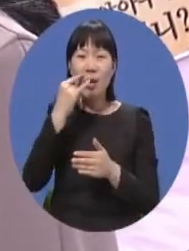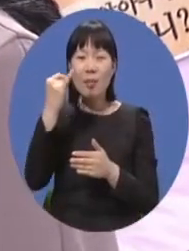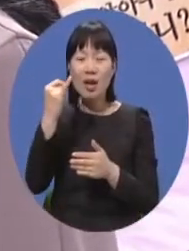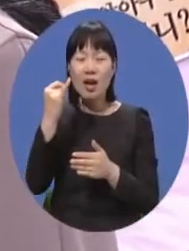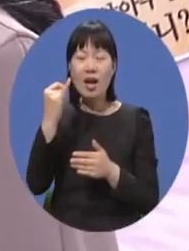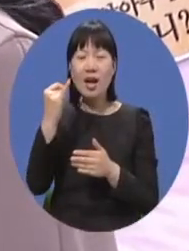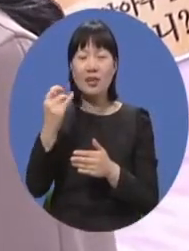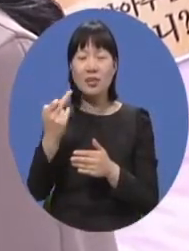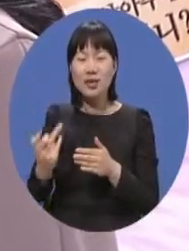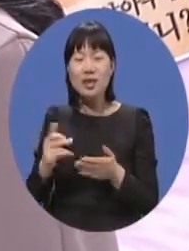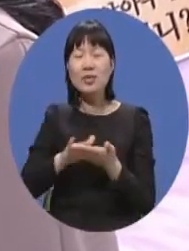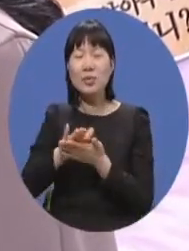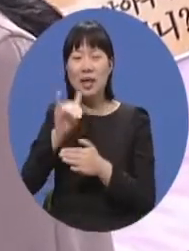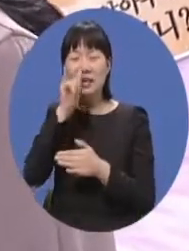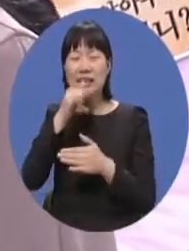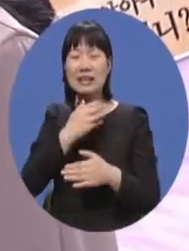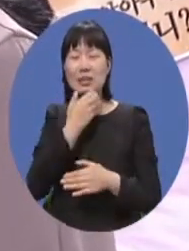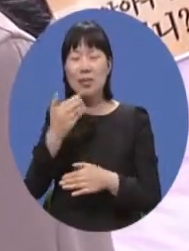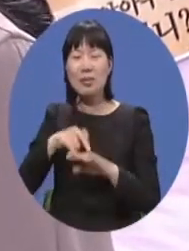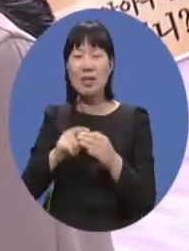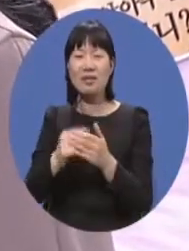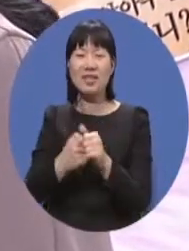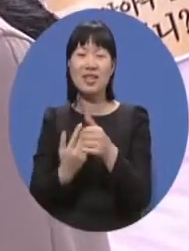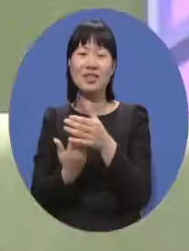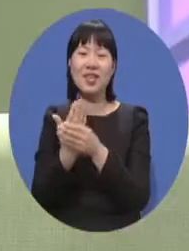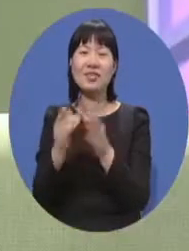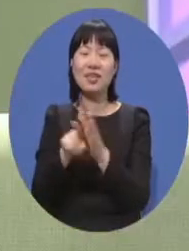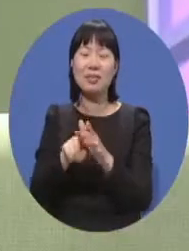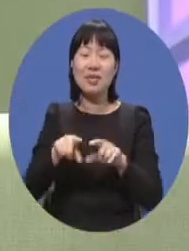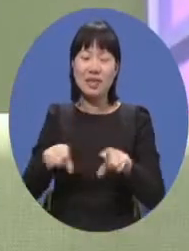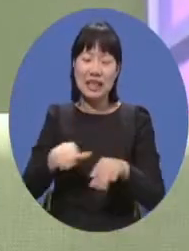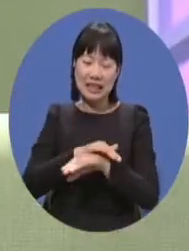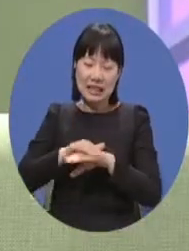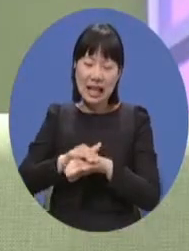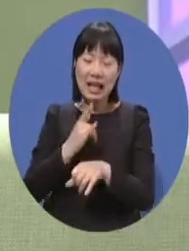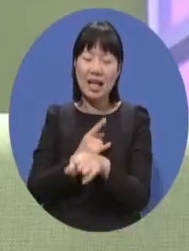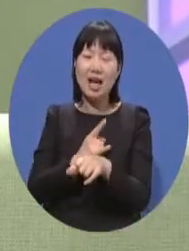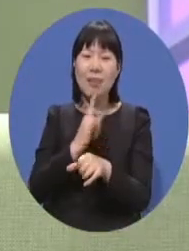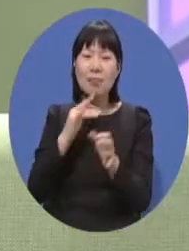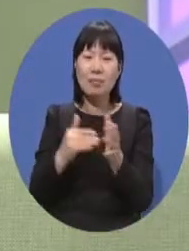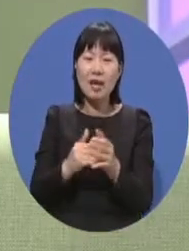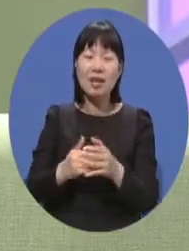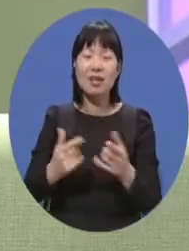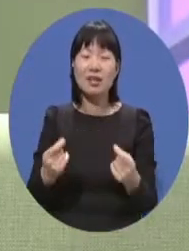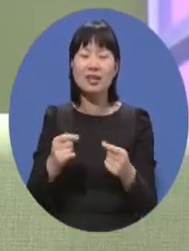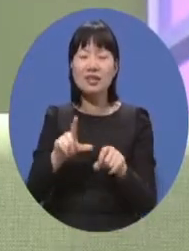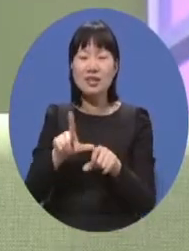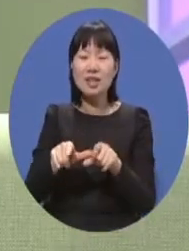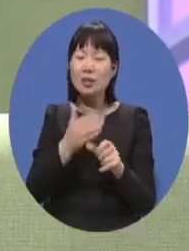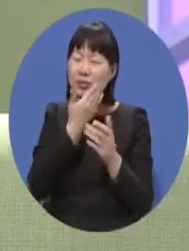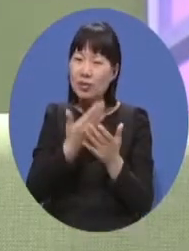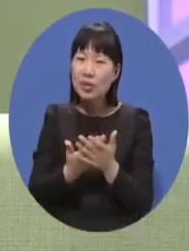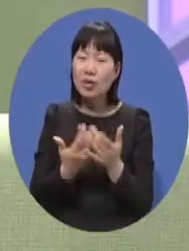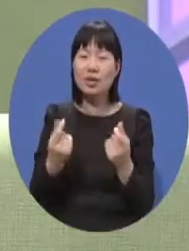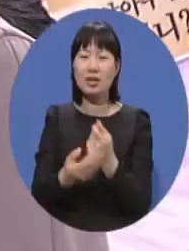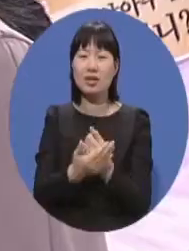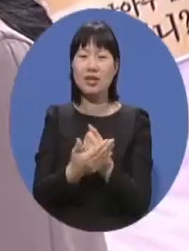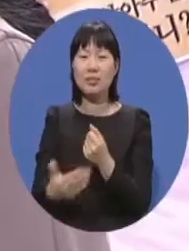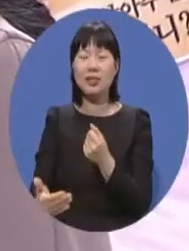놀고 이런 양보하는 마음이 우러나올 수 있게 평상시에 잘하셔야 돼요. 네. 건우와 그런 시간이 중요하고요. 그러다